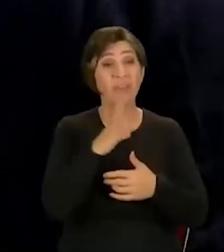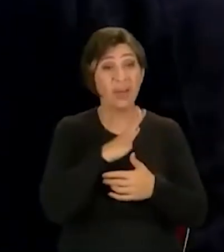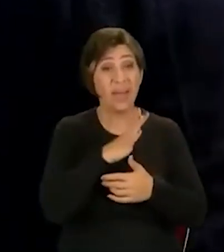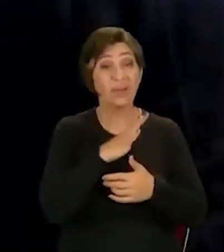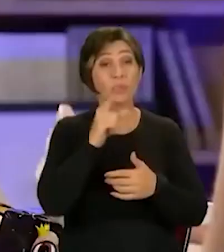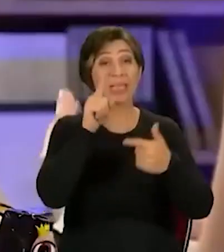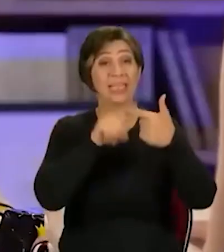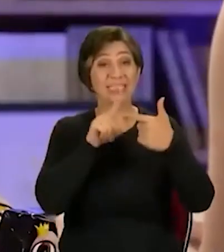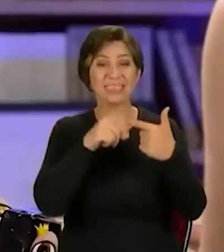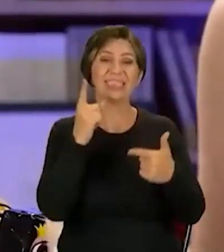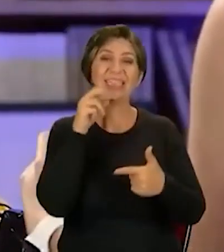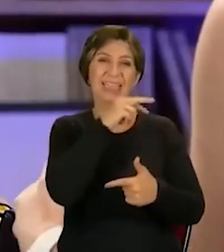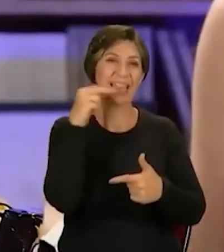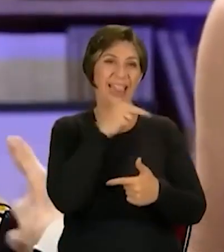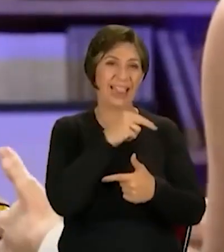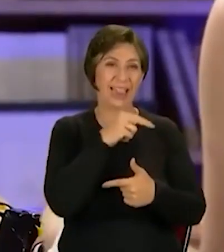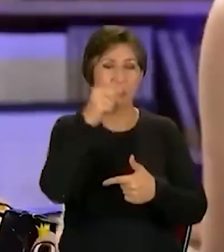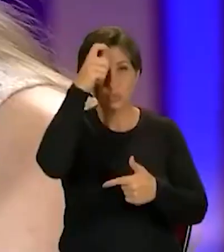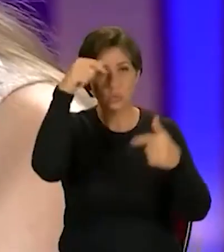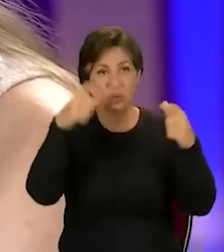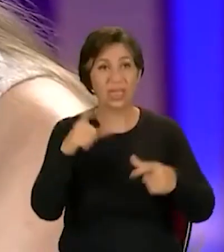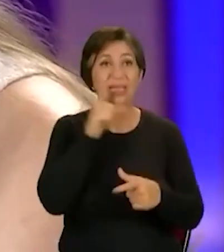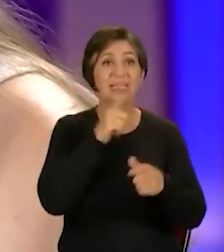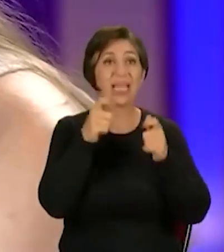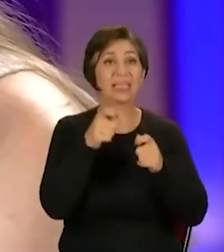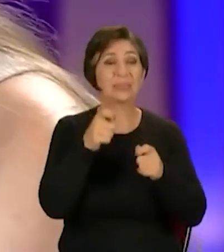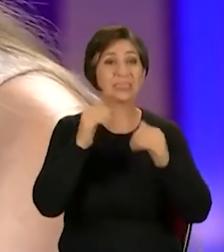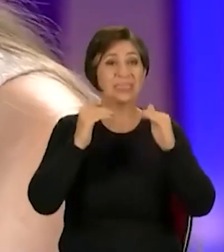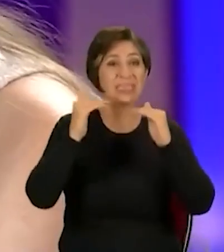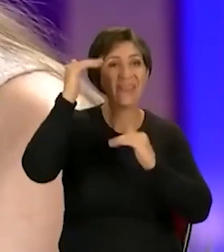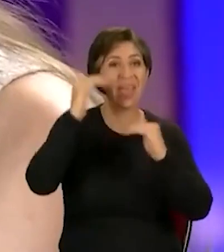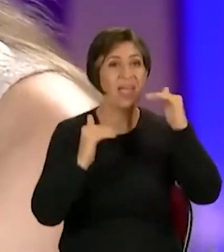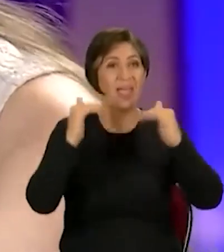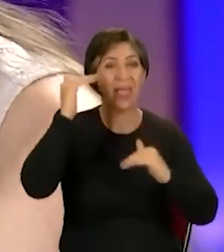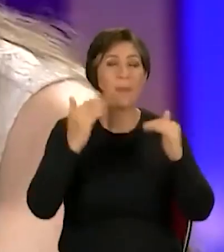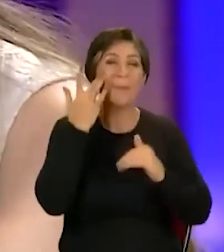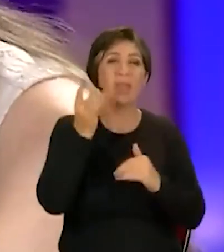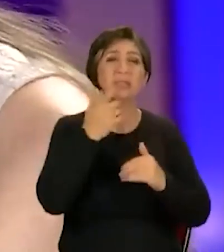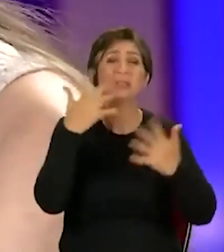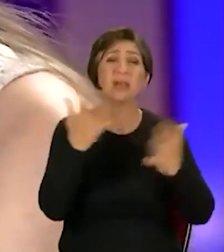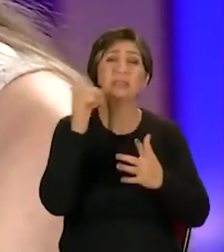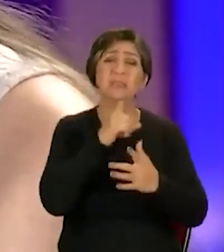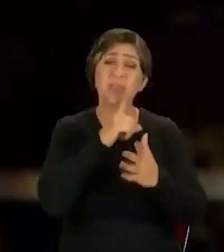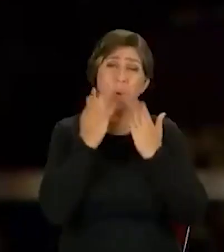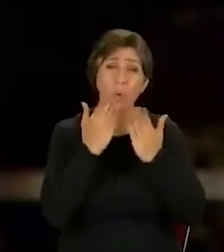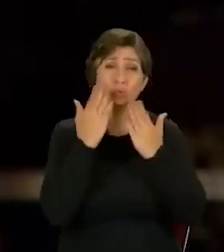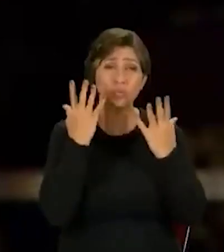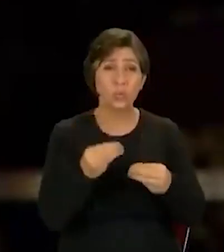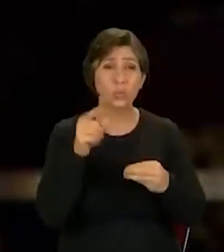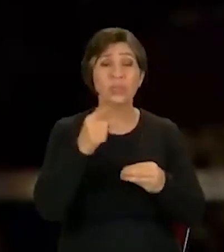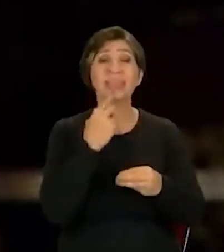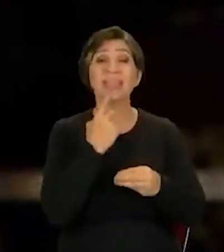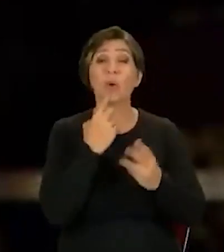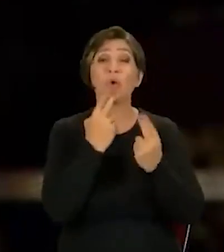Yani bu ikinci bir lisanı bu şekilde, yani Türkiye'de İngilizce eğitiminin seviyesi belli. İstediğiniz kadar yıllarca İngilizce okumuş olun, bu